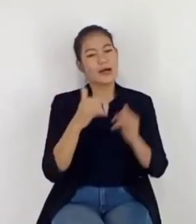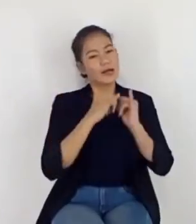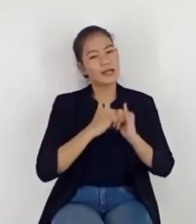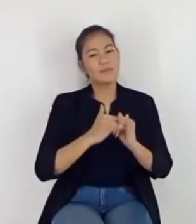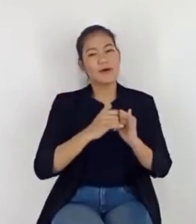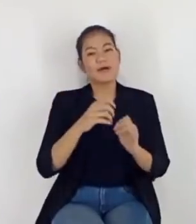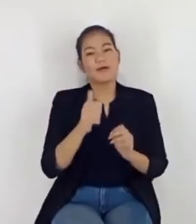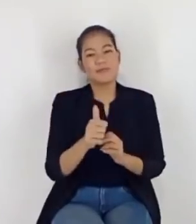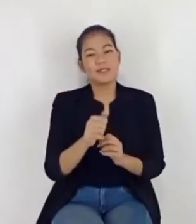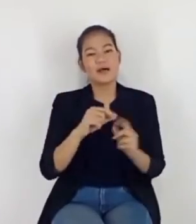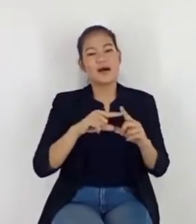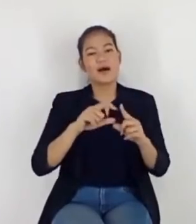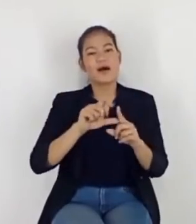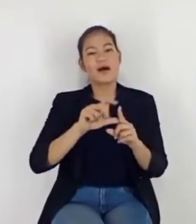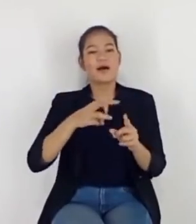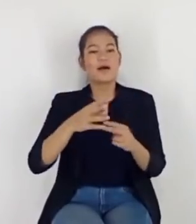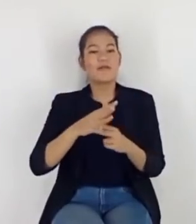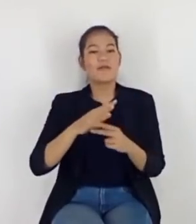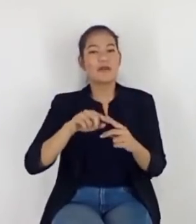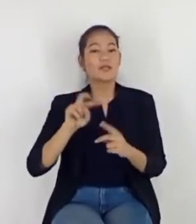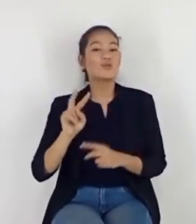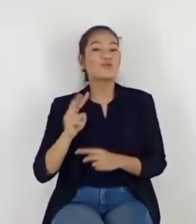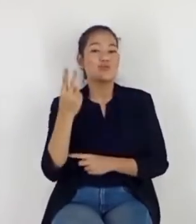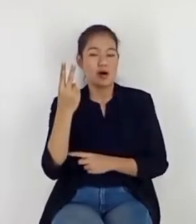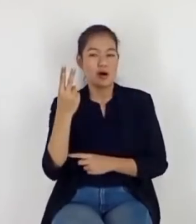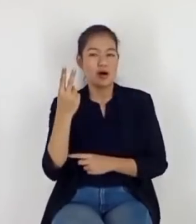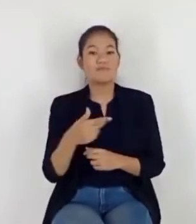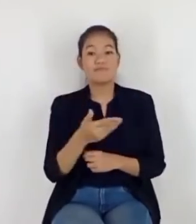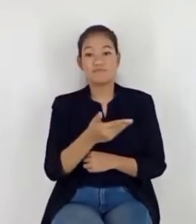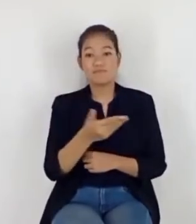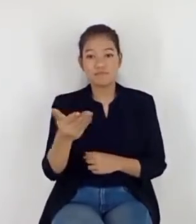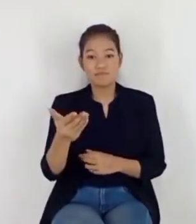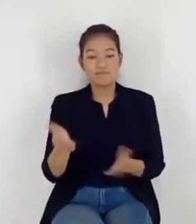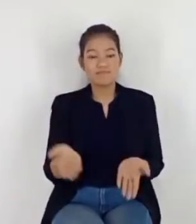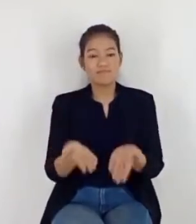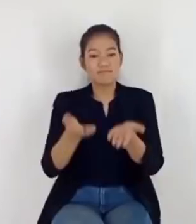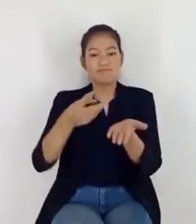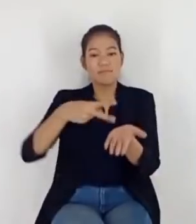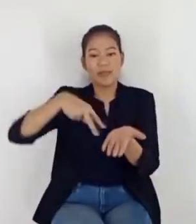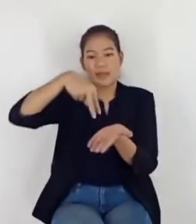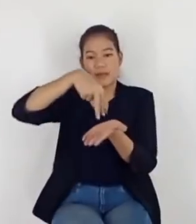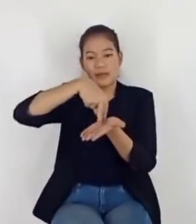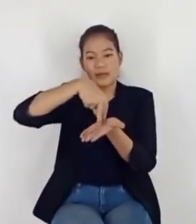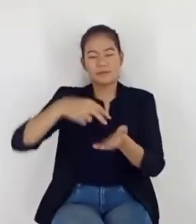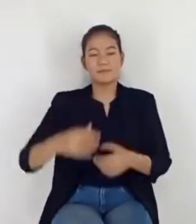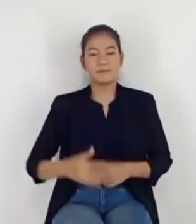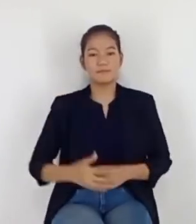di Advent kedua. Kita akan mulai ibadah, jemaat bangkit berdiri.